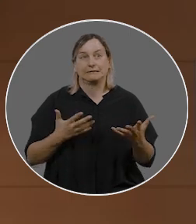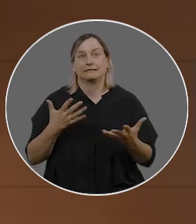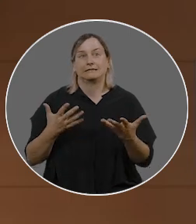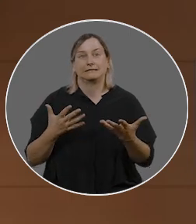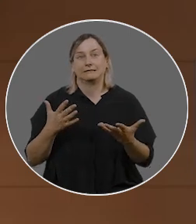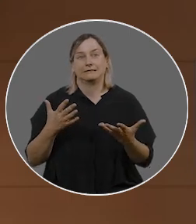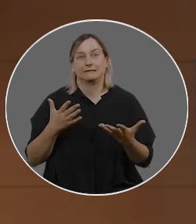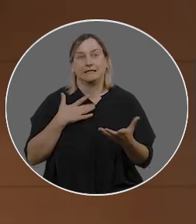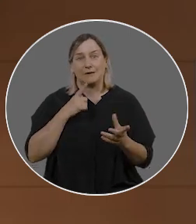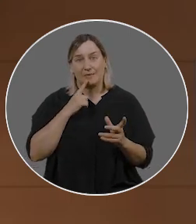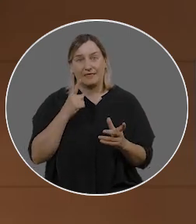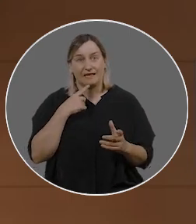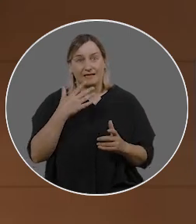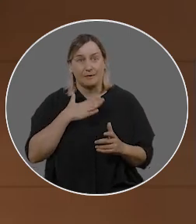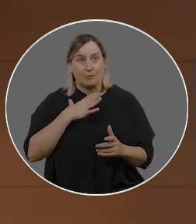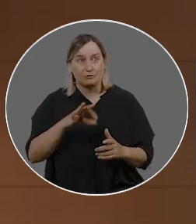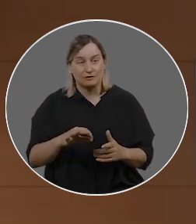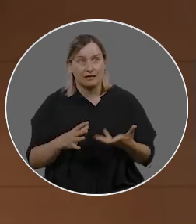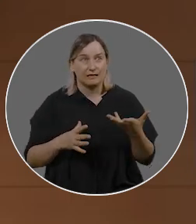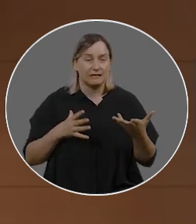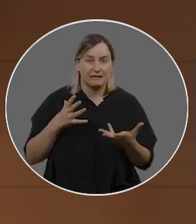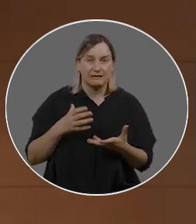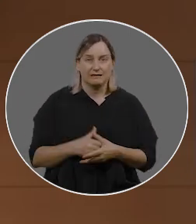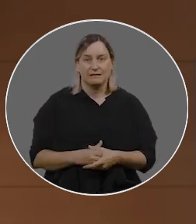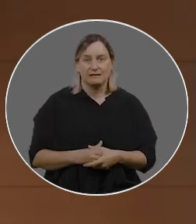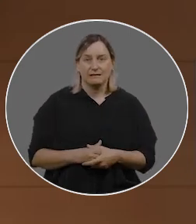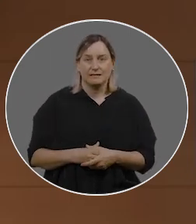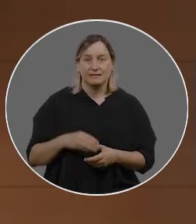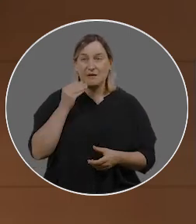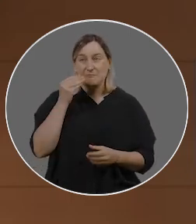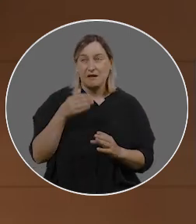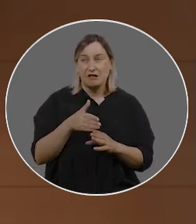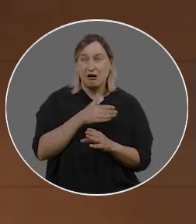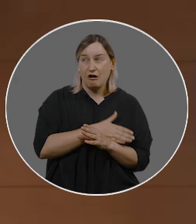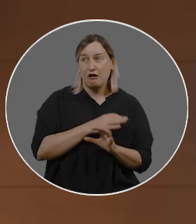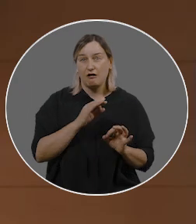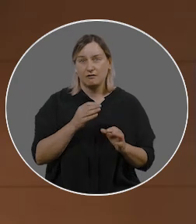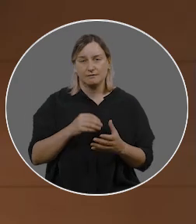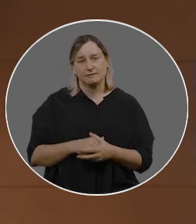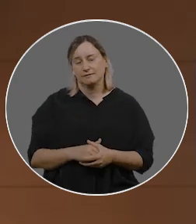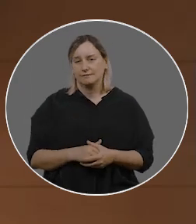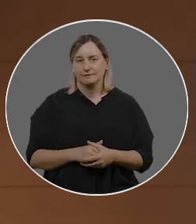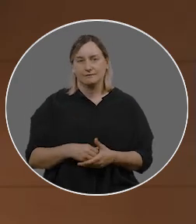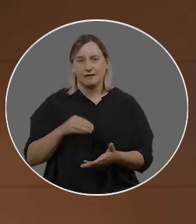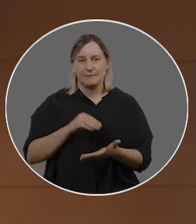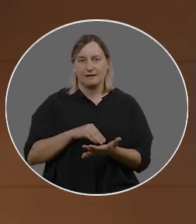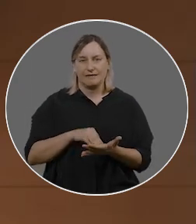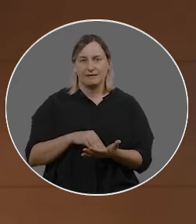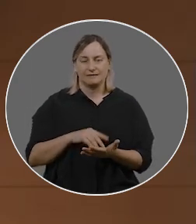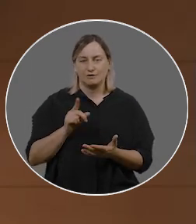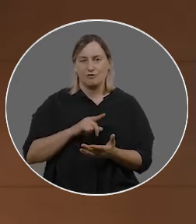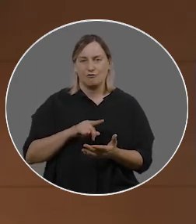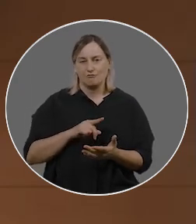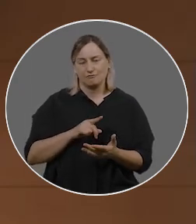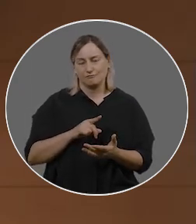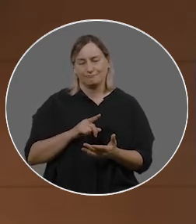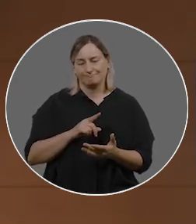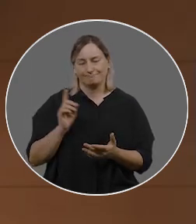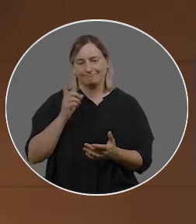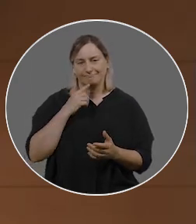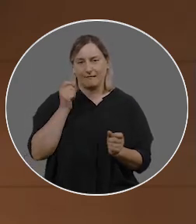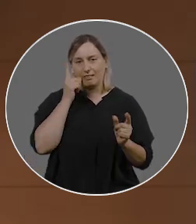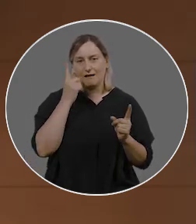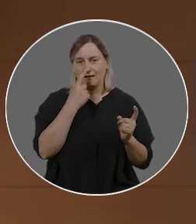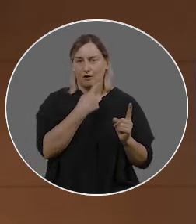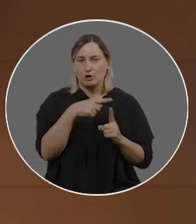estem dient que potser estem millor del que estem i a vegades no acabem de donar-nos